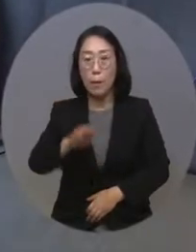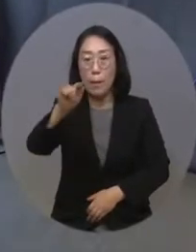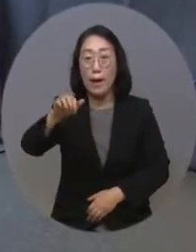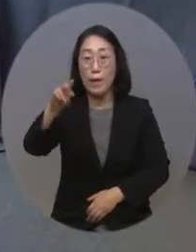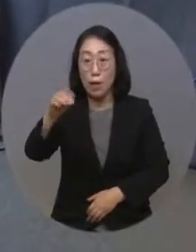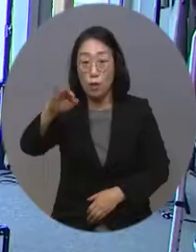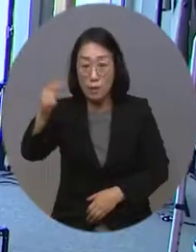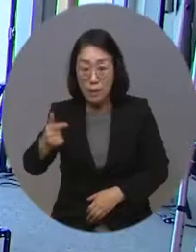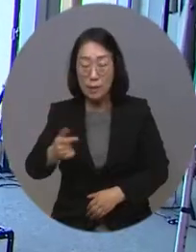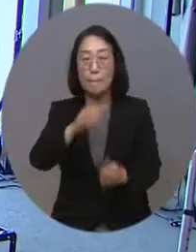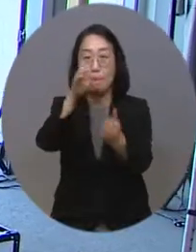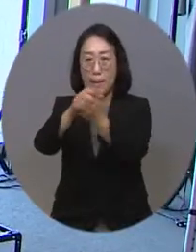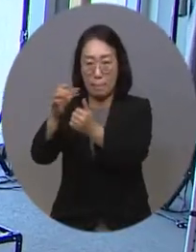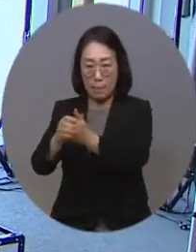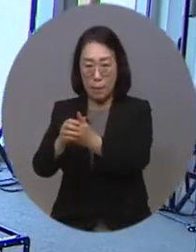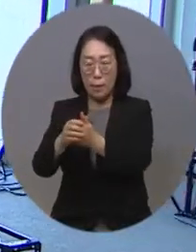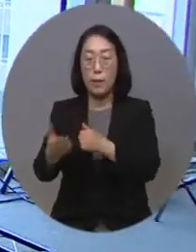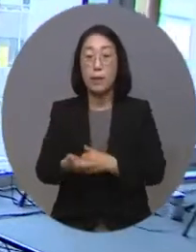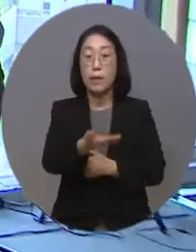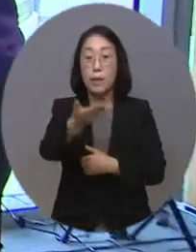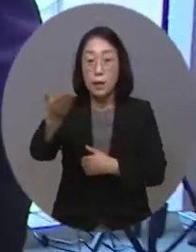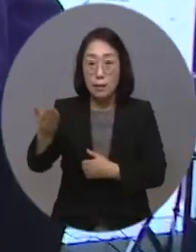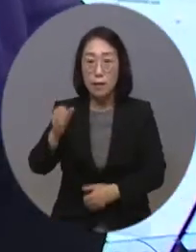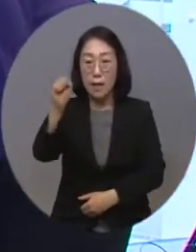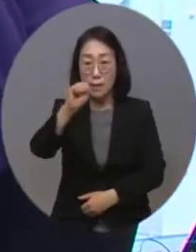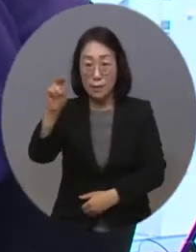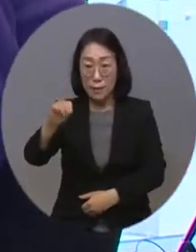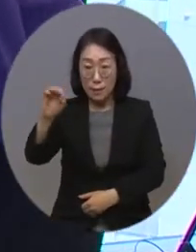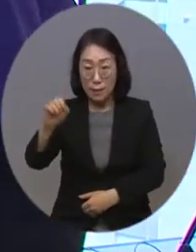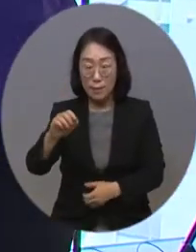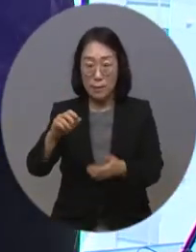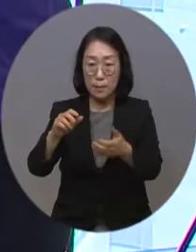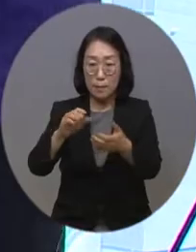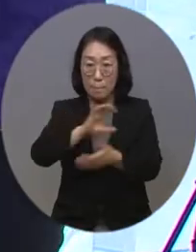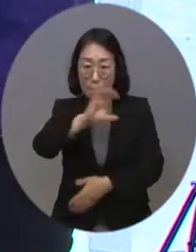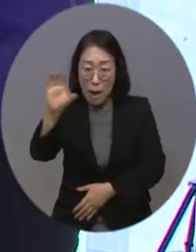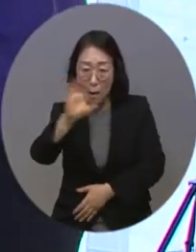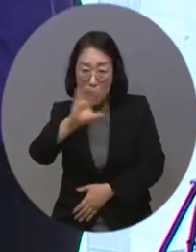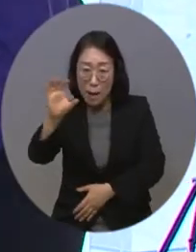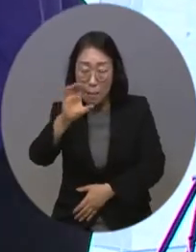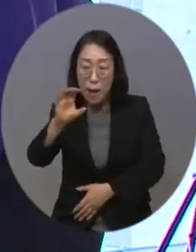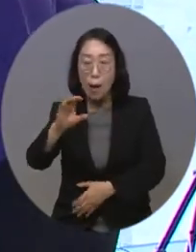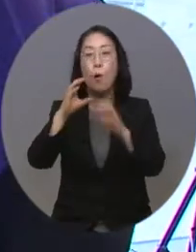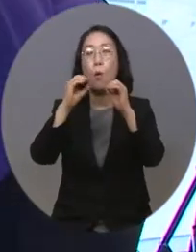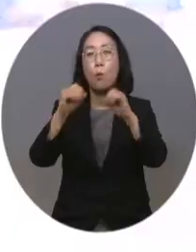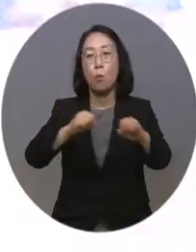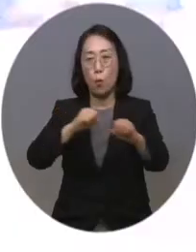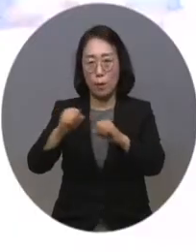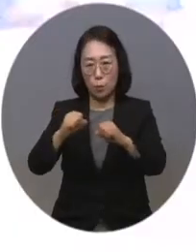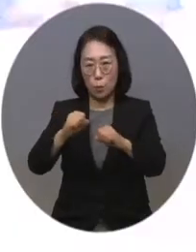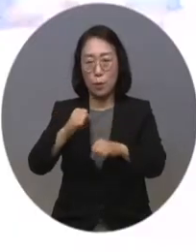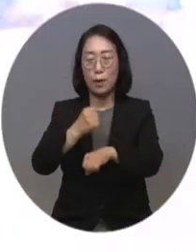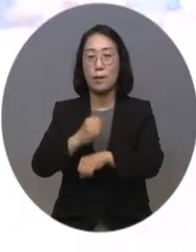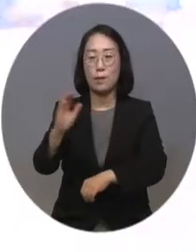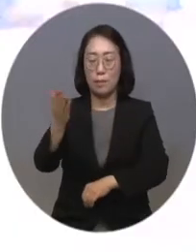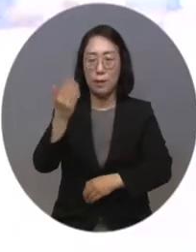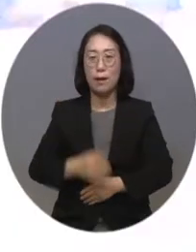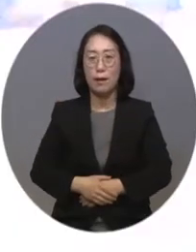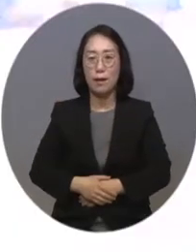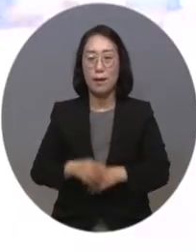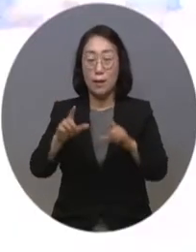위촉됐습니다. 앞으로 이들은 SNS를 통한 적극적인 캠페인 홍보 활동에 나서게 됩니다.